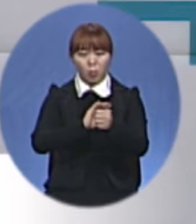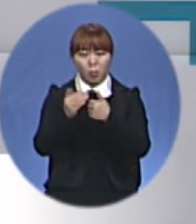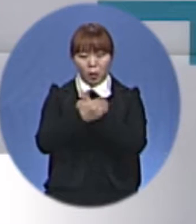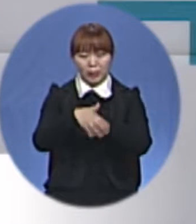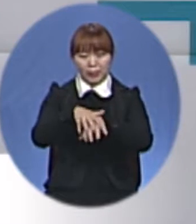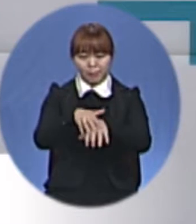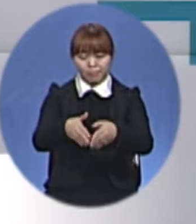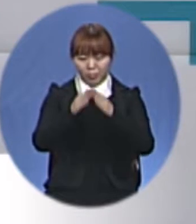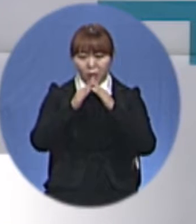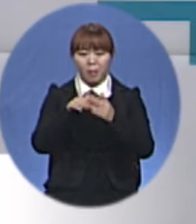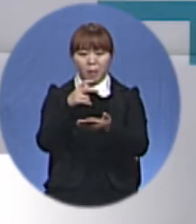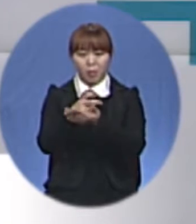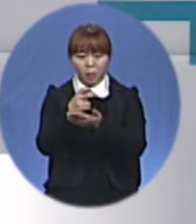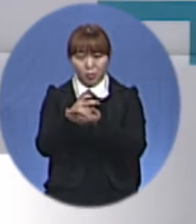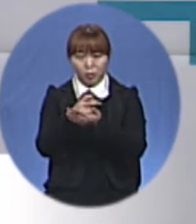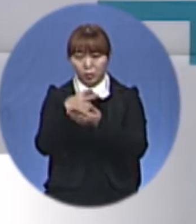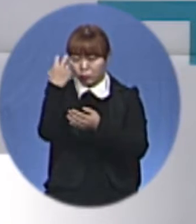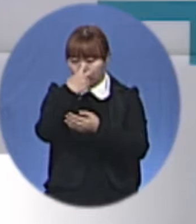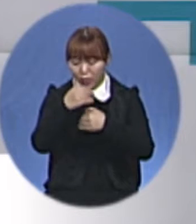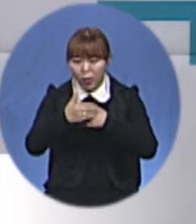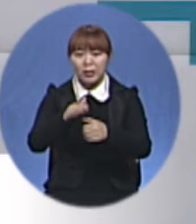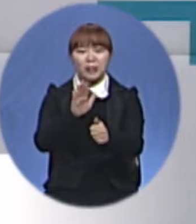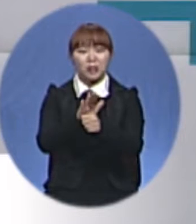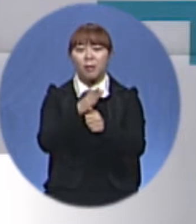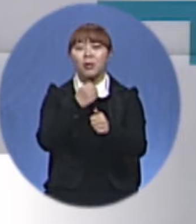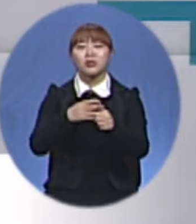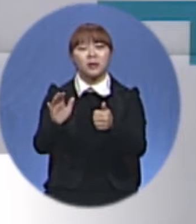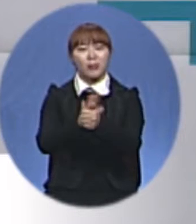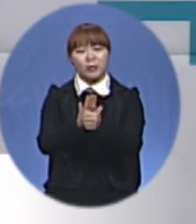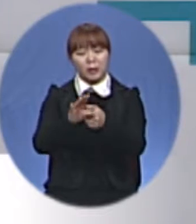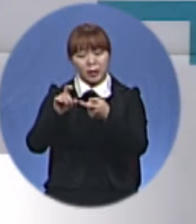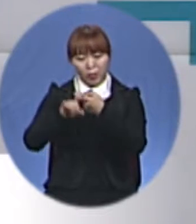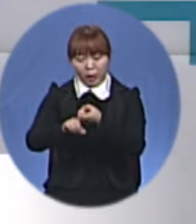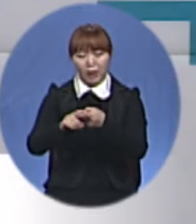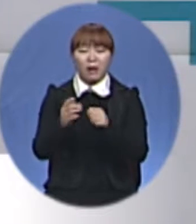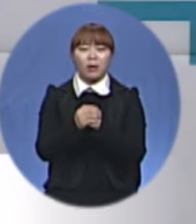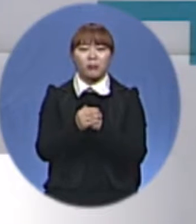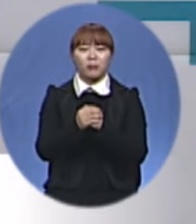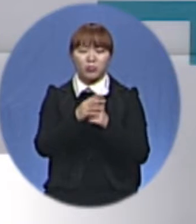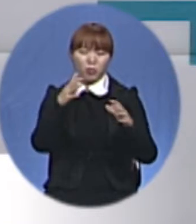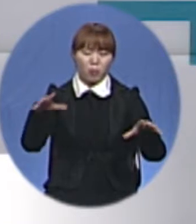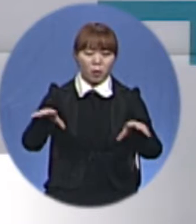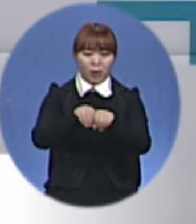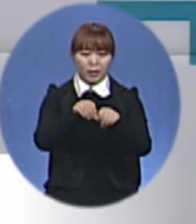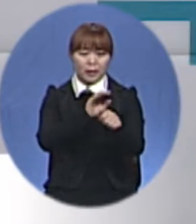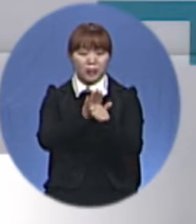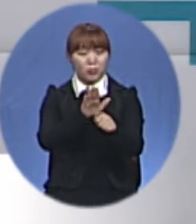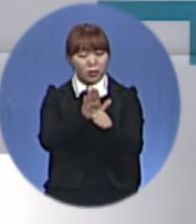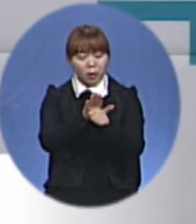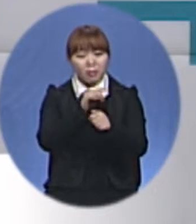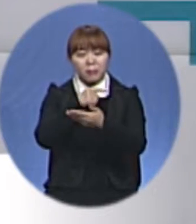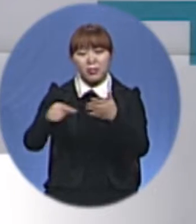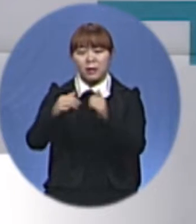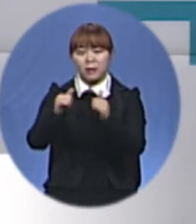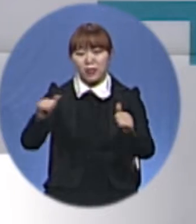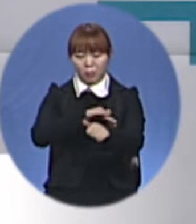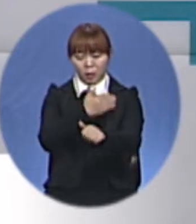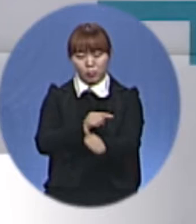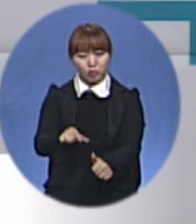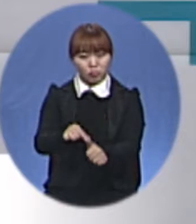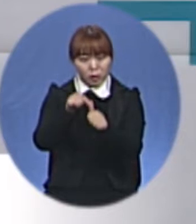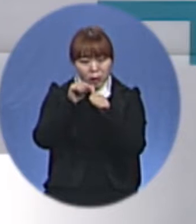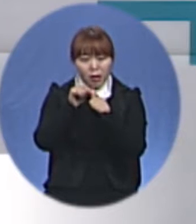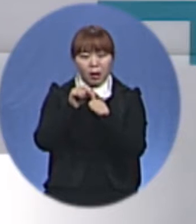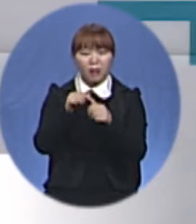법률 자문, 수사 과정의 지원, 복지 서비스 연계 등을 총괄적으로 지원하여 피해자 권리